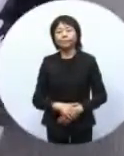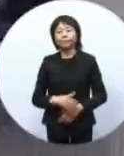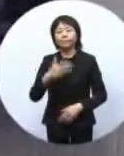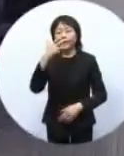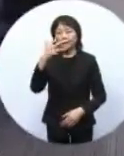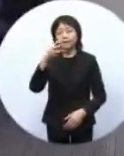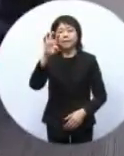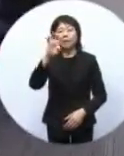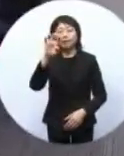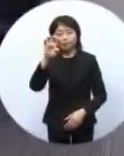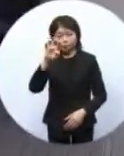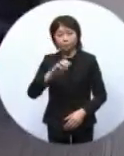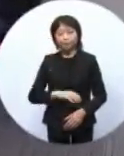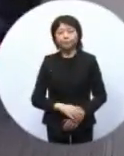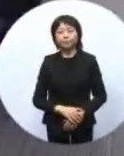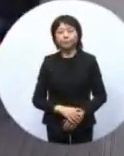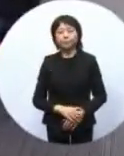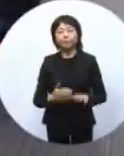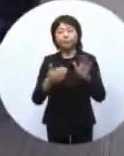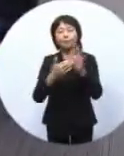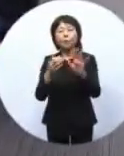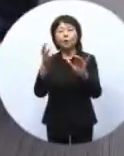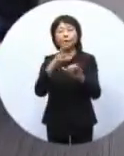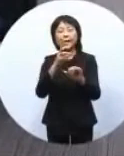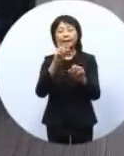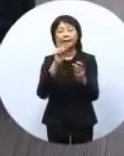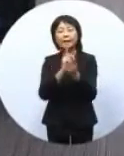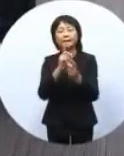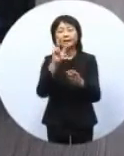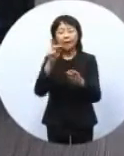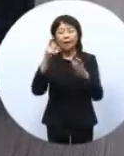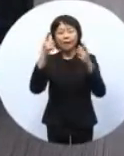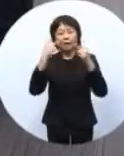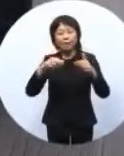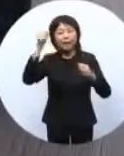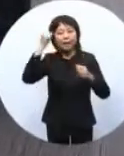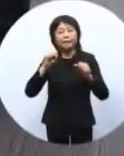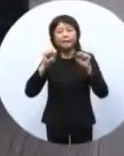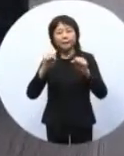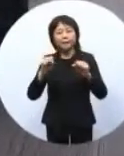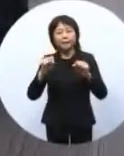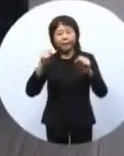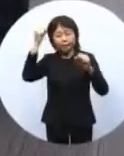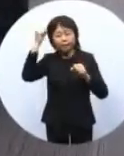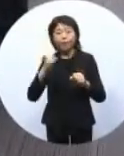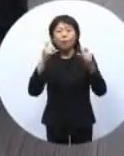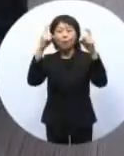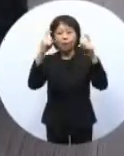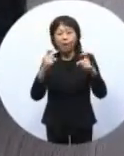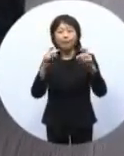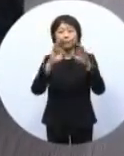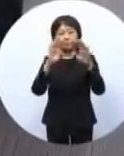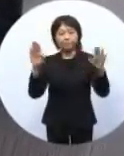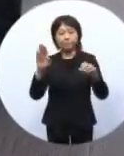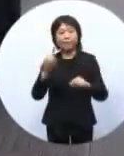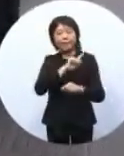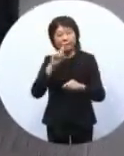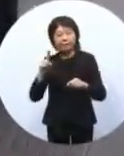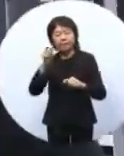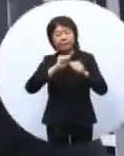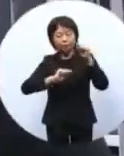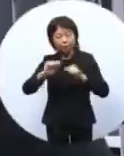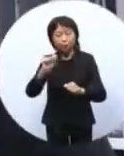8時40分、防災対策課で毎朝行われている朝礼が始まりました。 一日の動きを課の